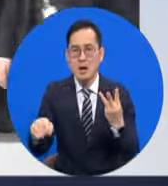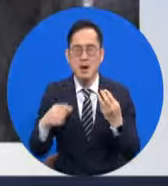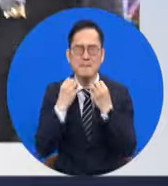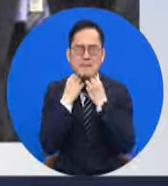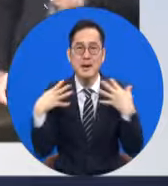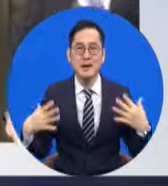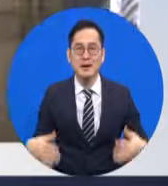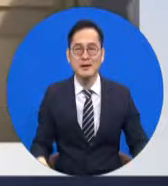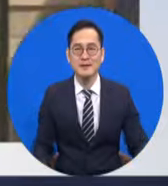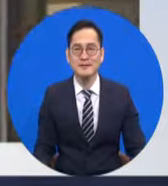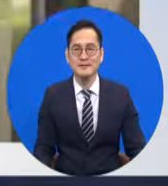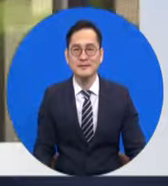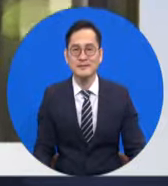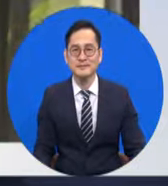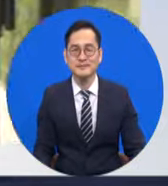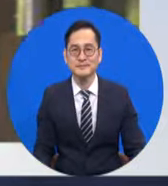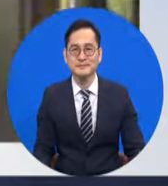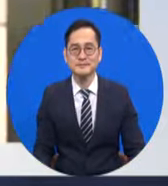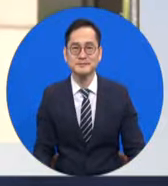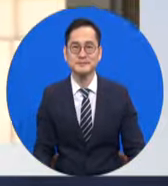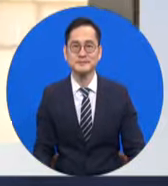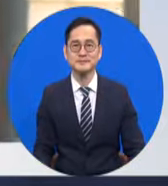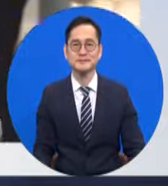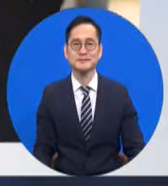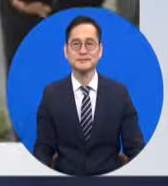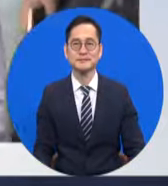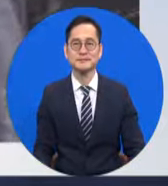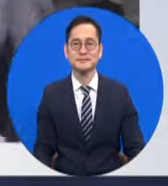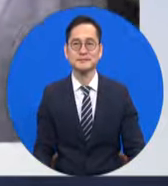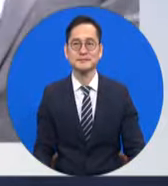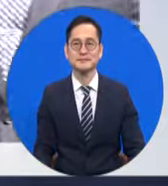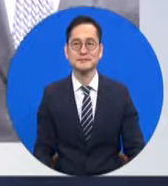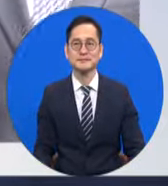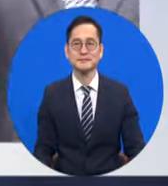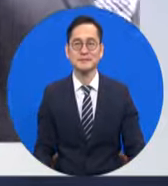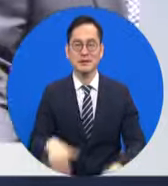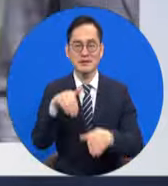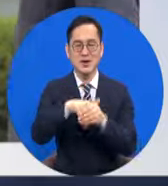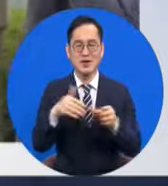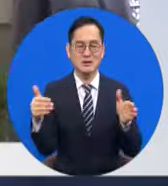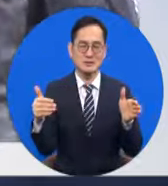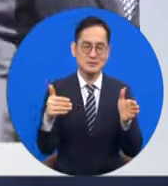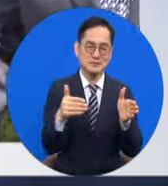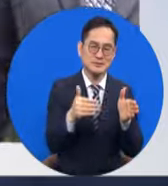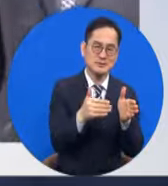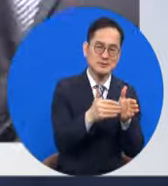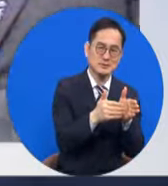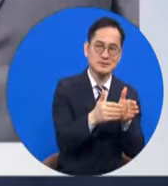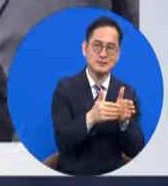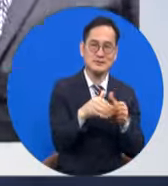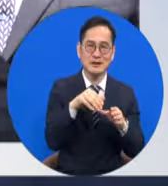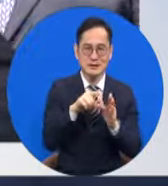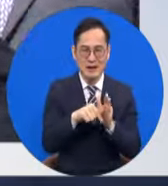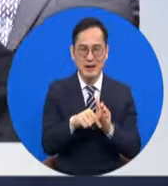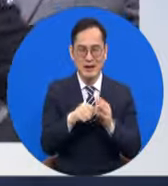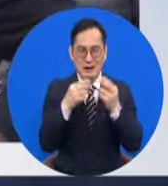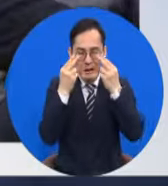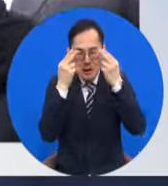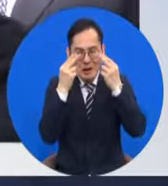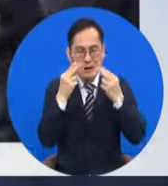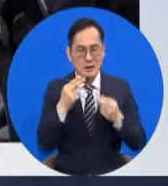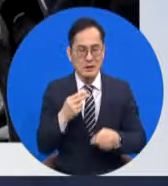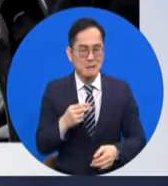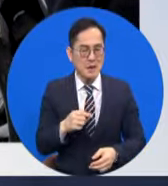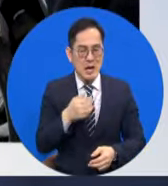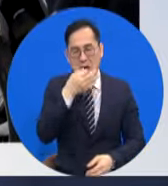사실은 그 선거가 다 끝나가니까 아 일단 다 끝났구나 그런 생각에 울컥하는 마음이 뭐 저 같아도